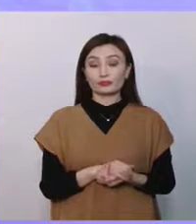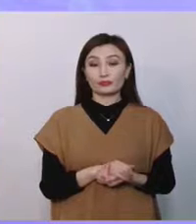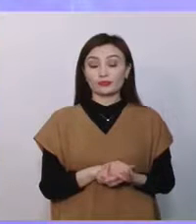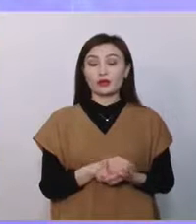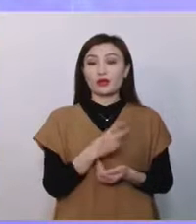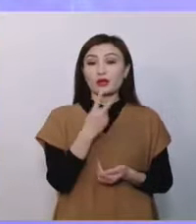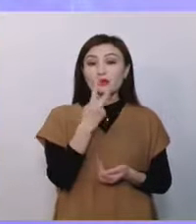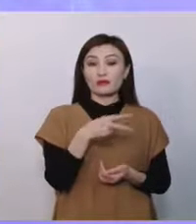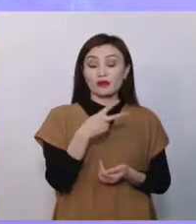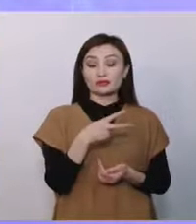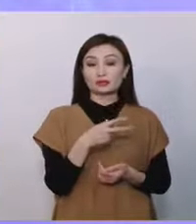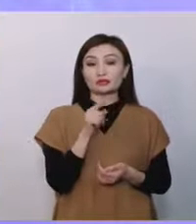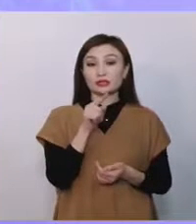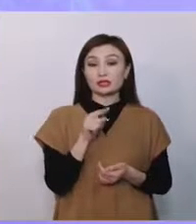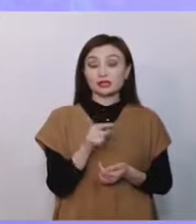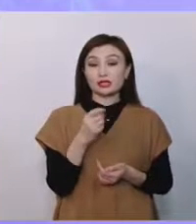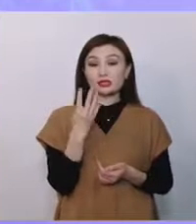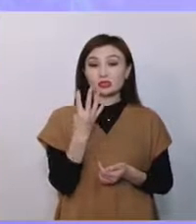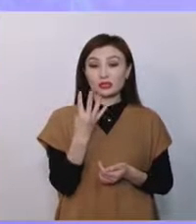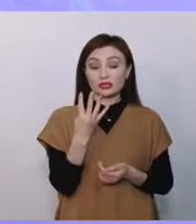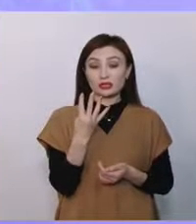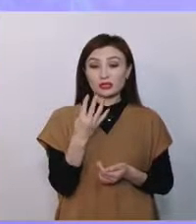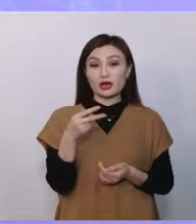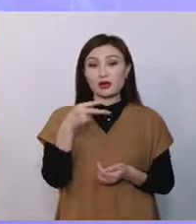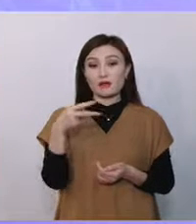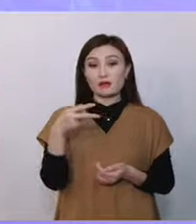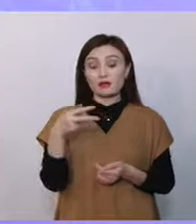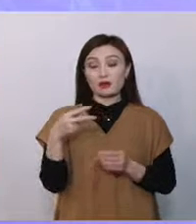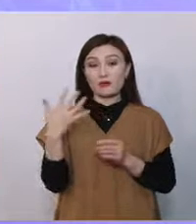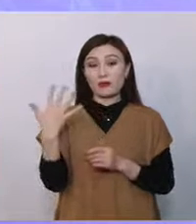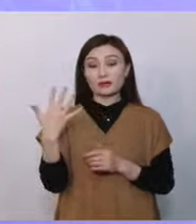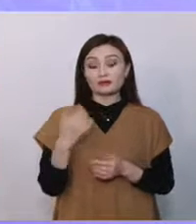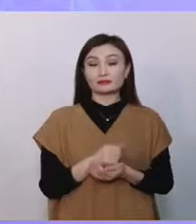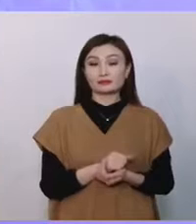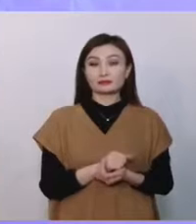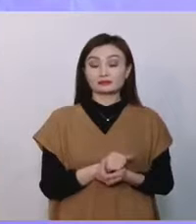20 разделить на 4 равно 5